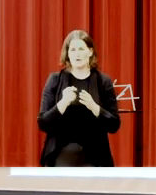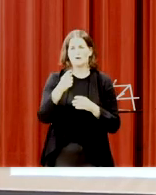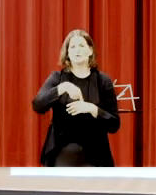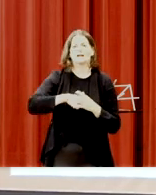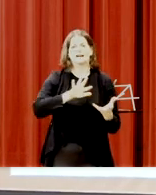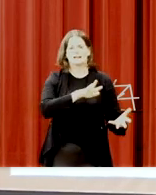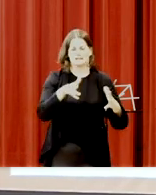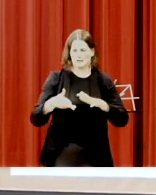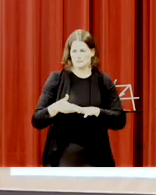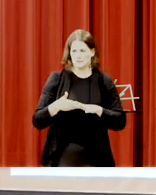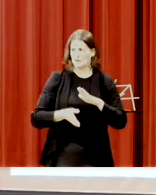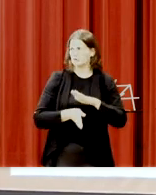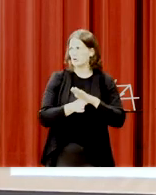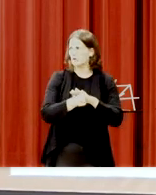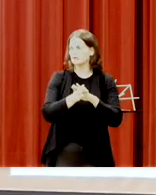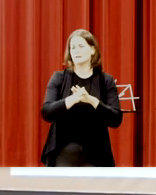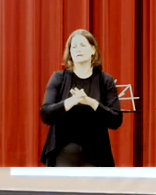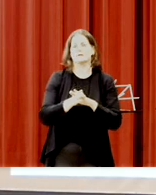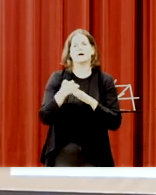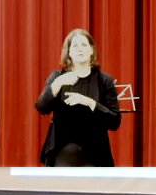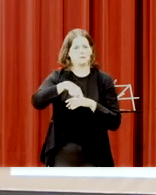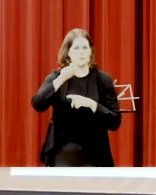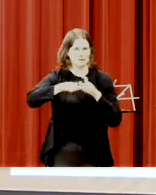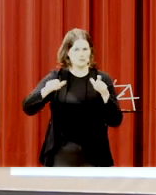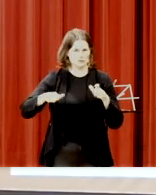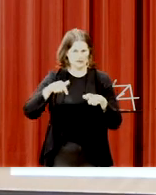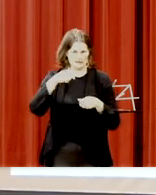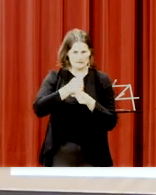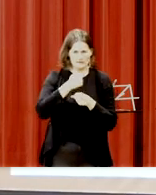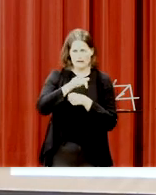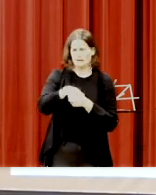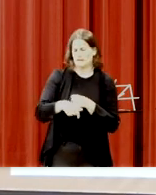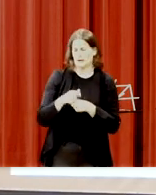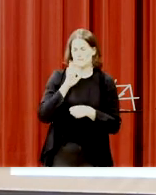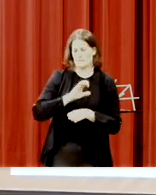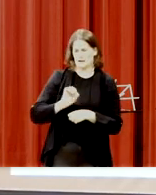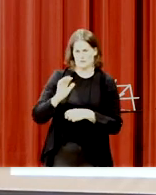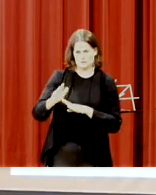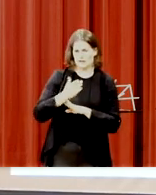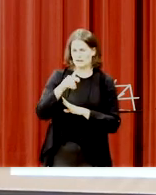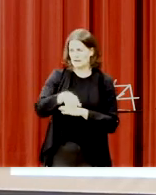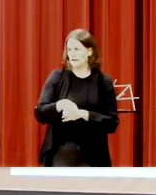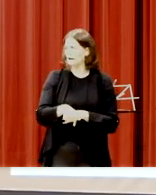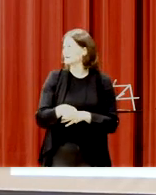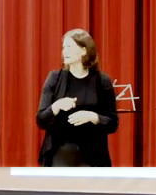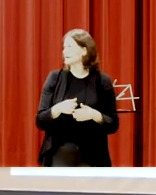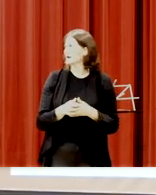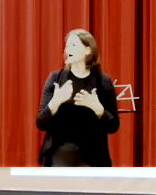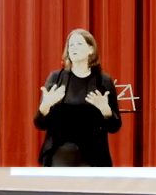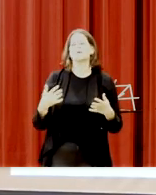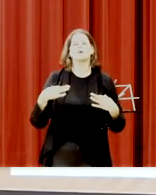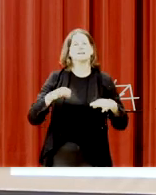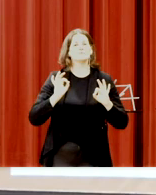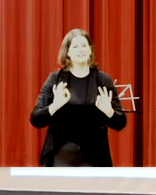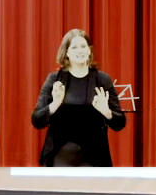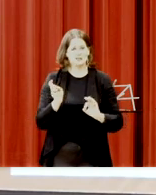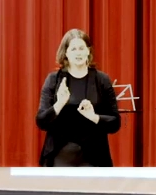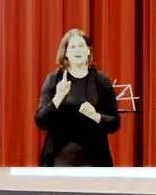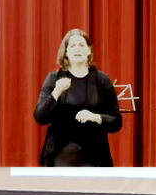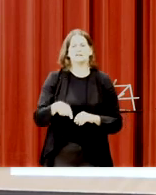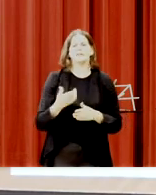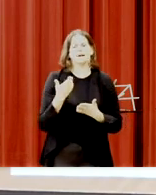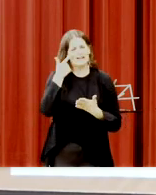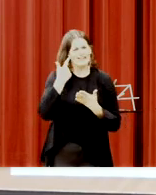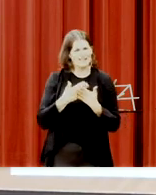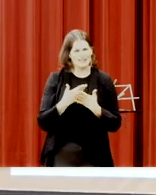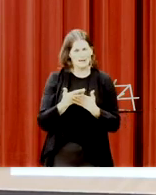però no només heu fet això, sinó que també heu demostrat que la universitat continua sent no només la caixa del coneixement, sinó també és el motor de progrés i